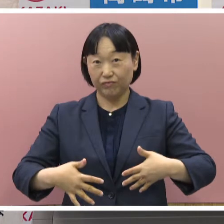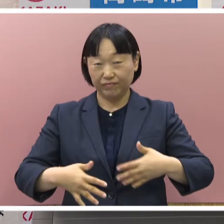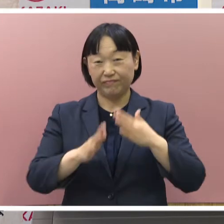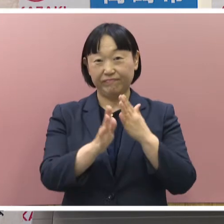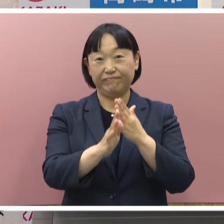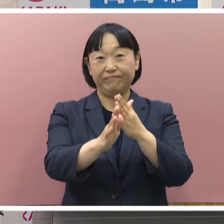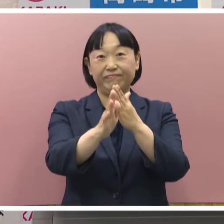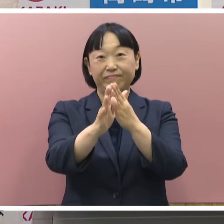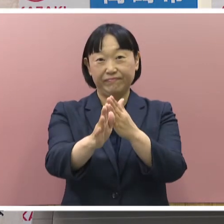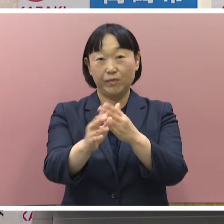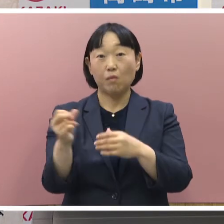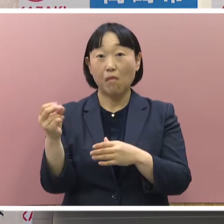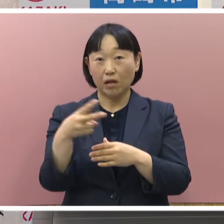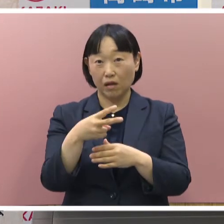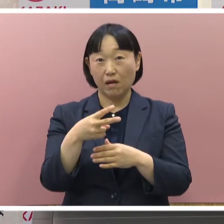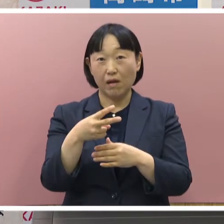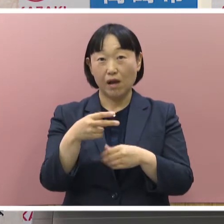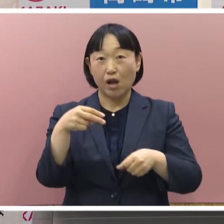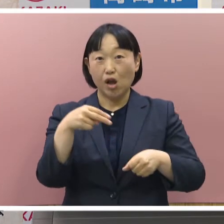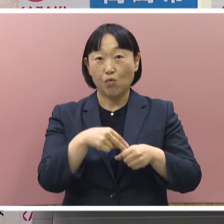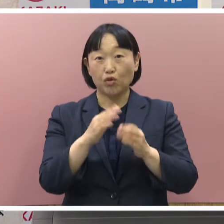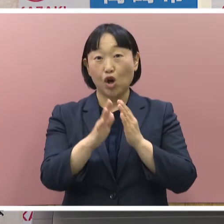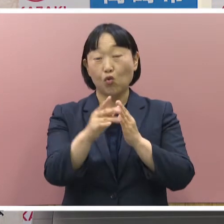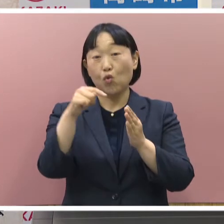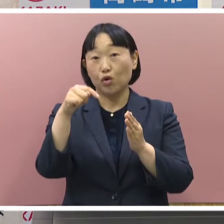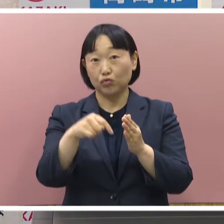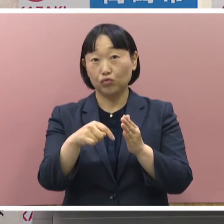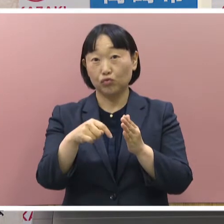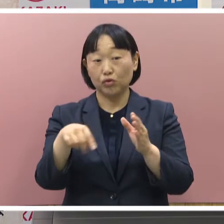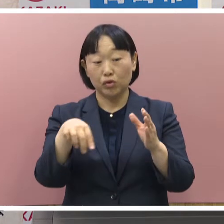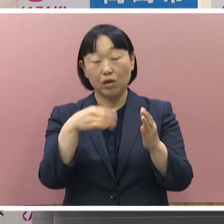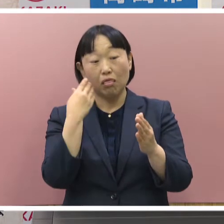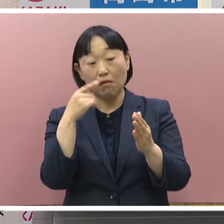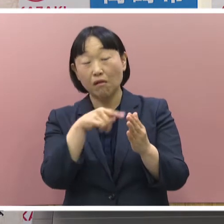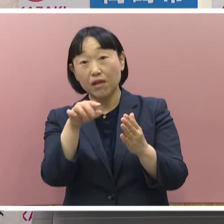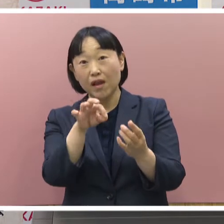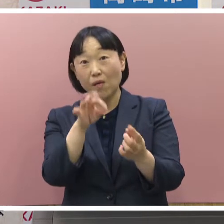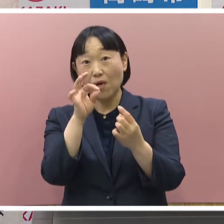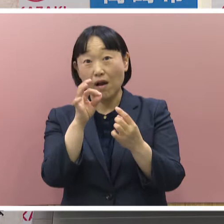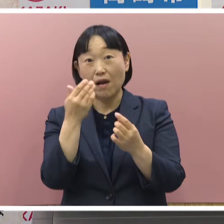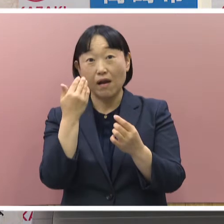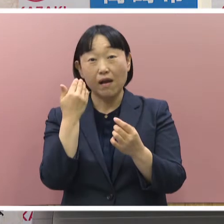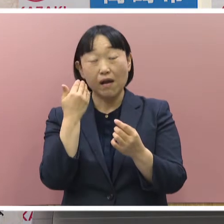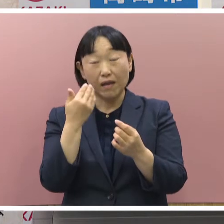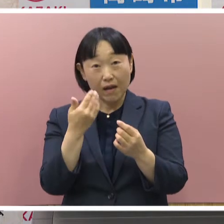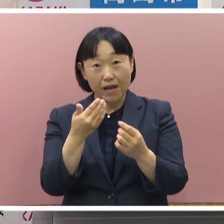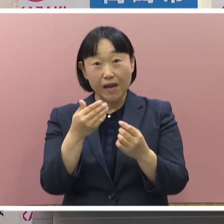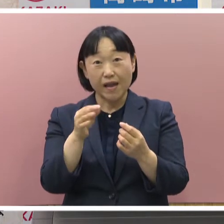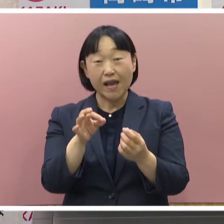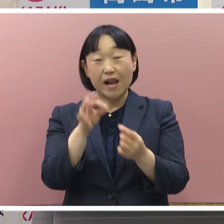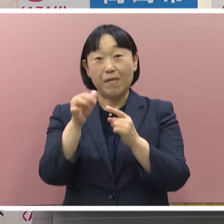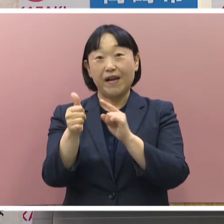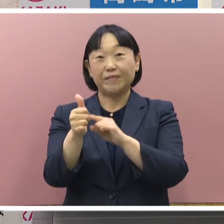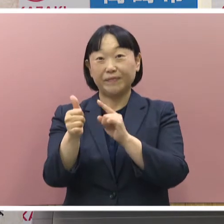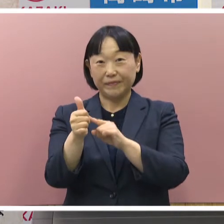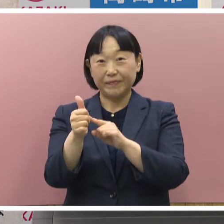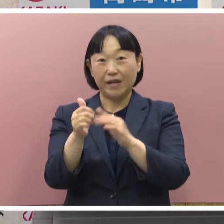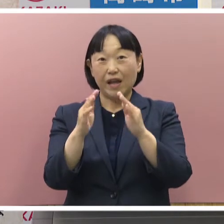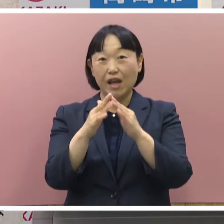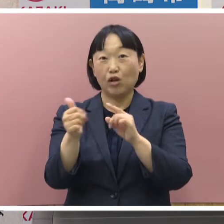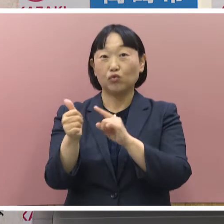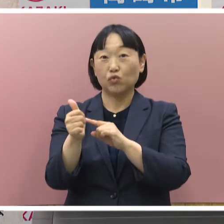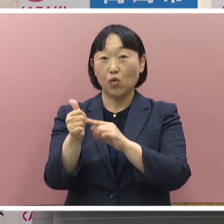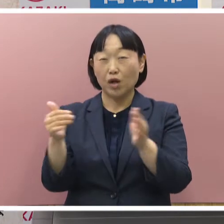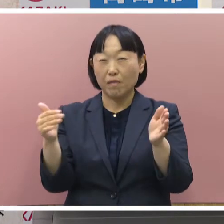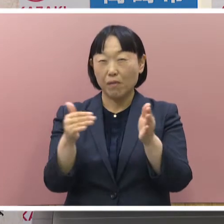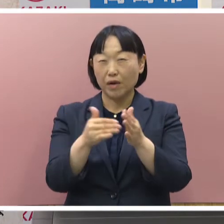加します。また武者行列では選考会に選ばれたさまざまな武将が登場しますが、今年の家康公役は今